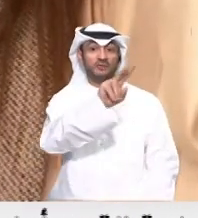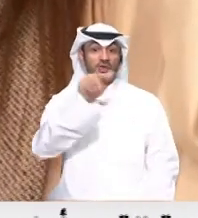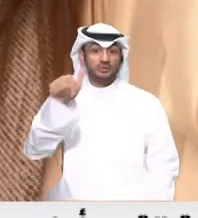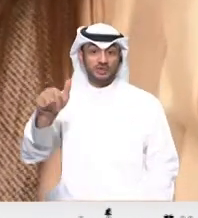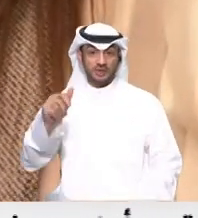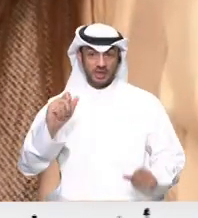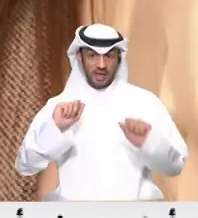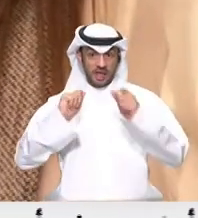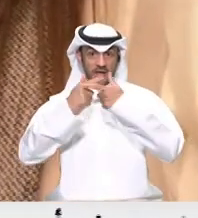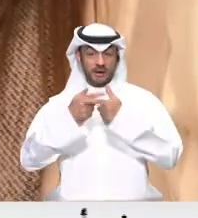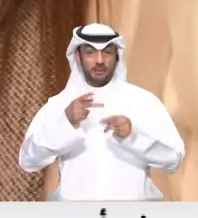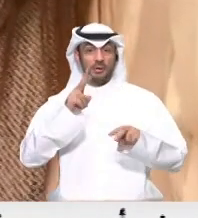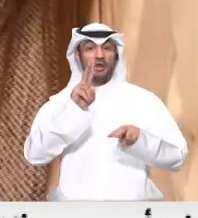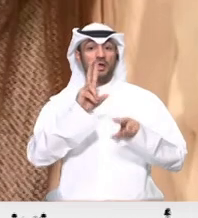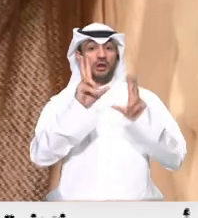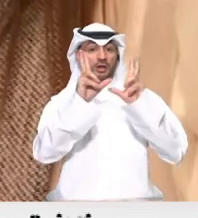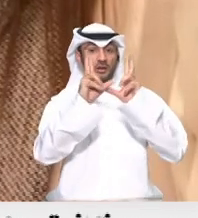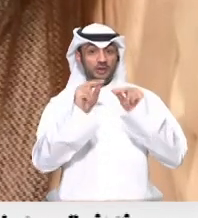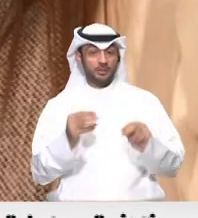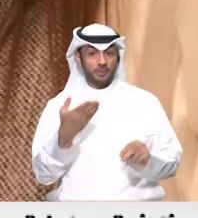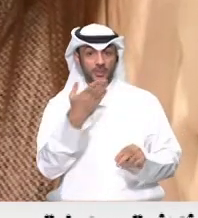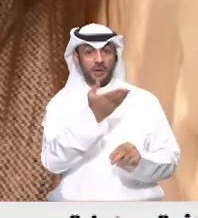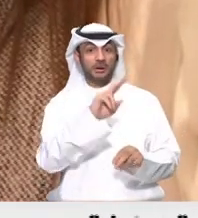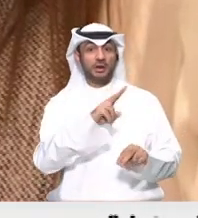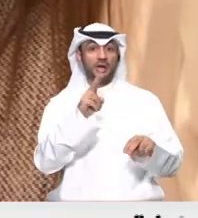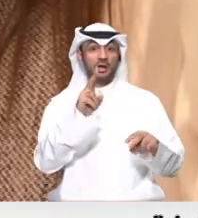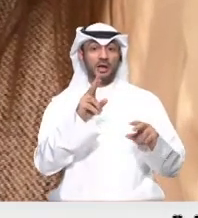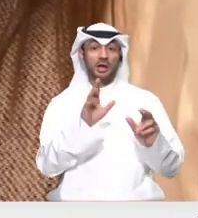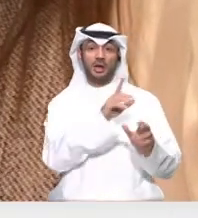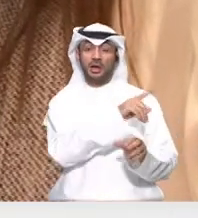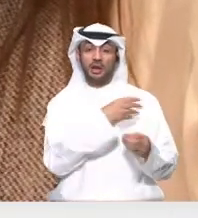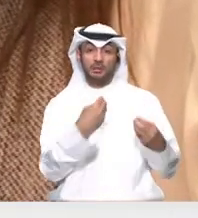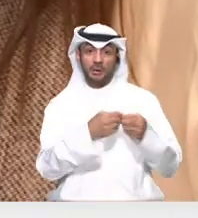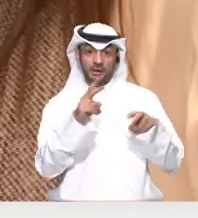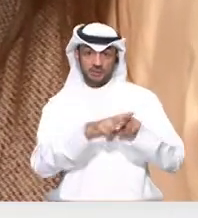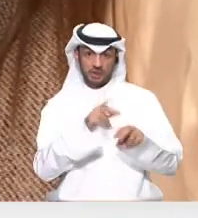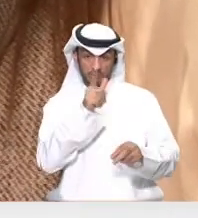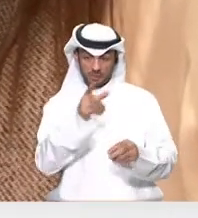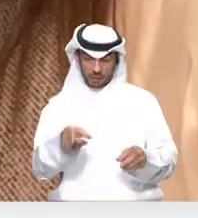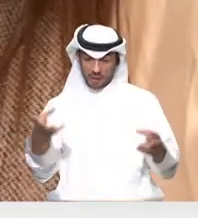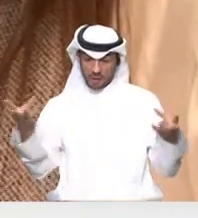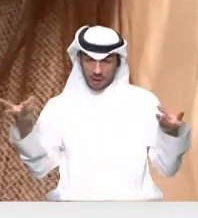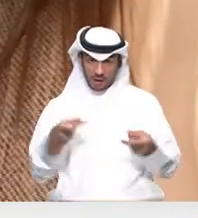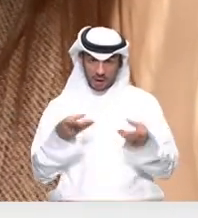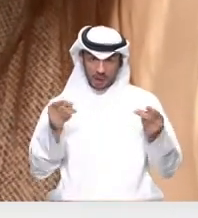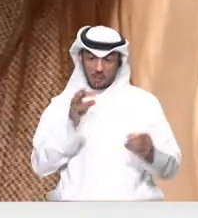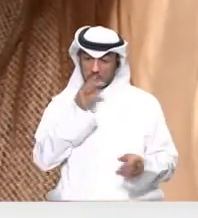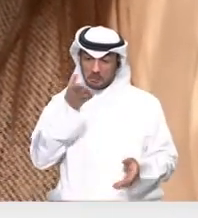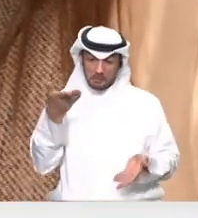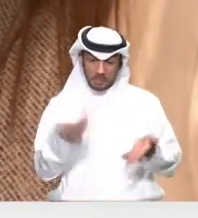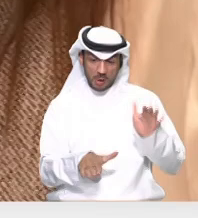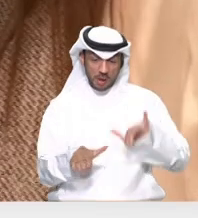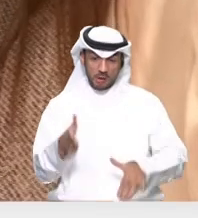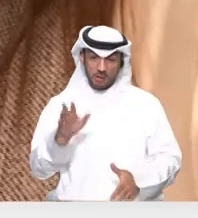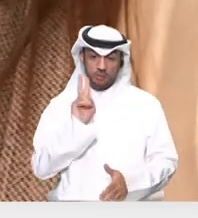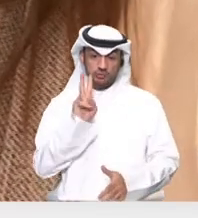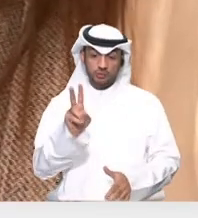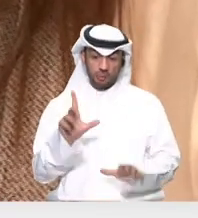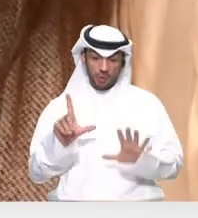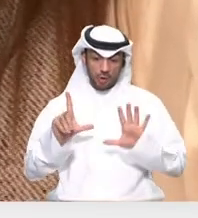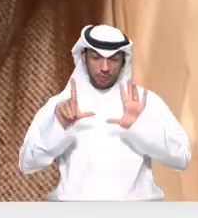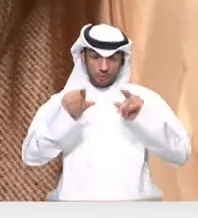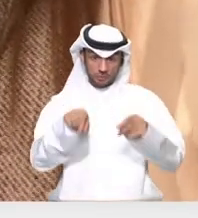2006، حيث بلغ هذا الرقم، بلغت أعداد ضحايا هذا الأسبوع الماضي